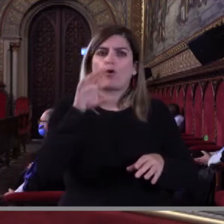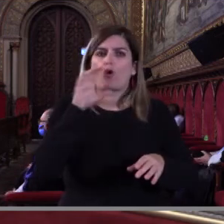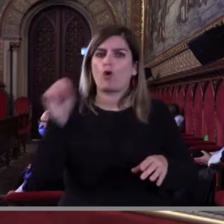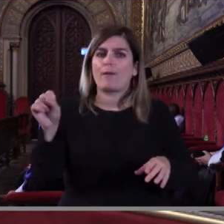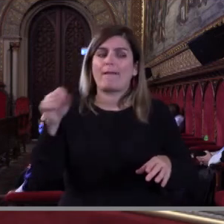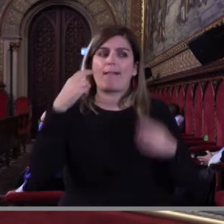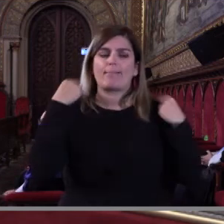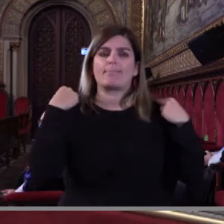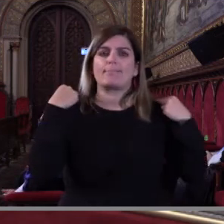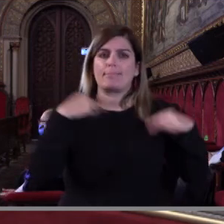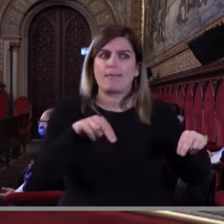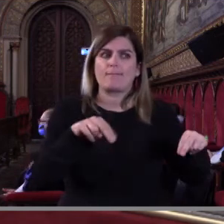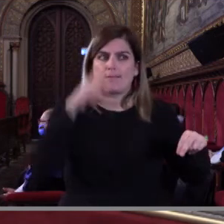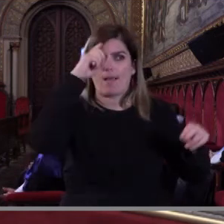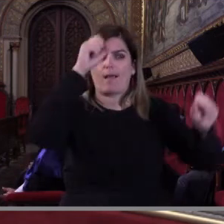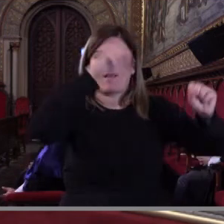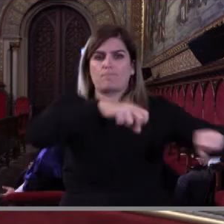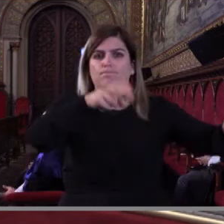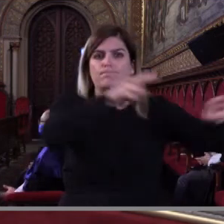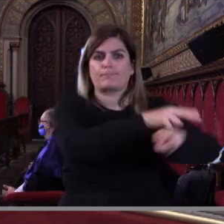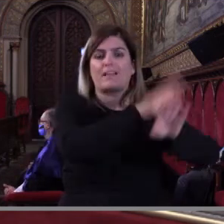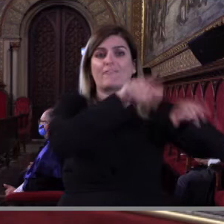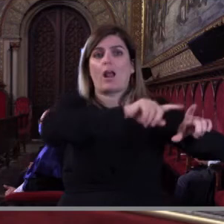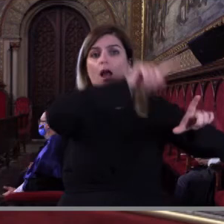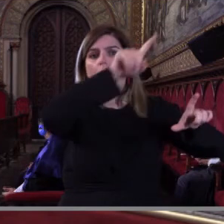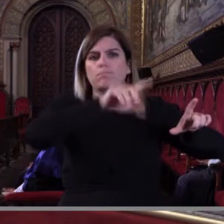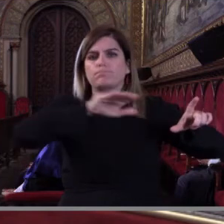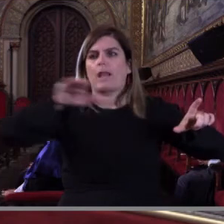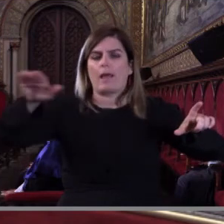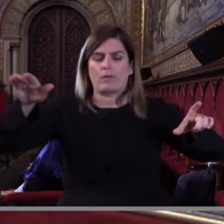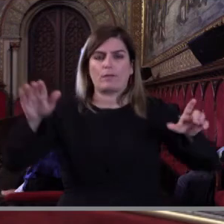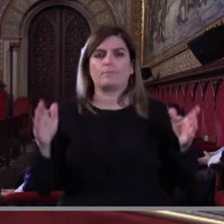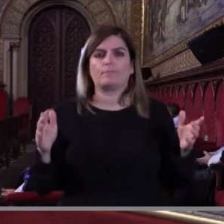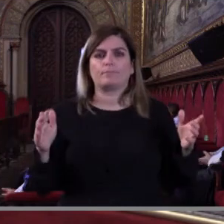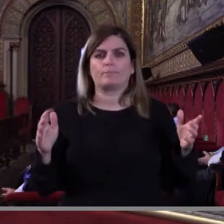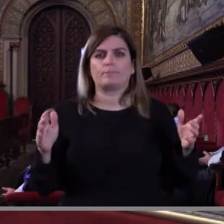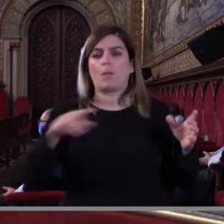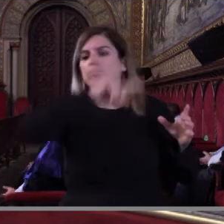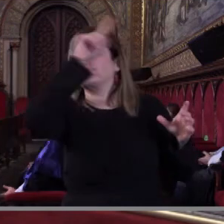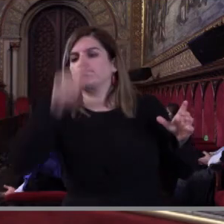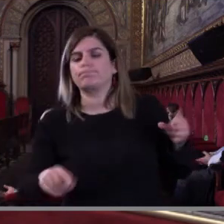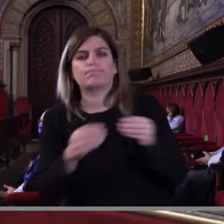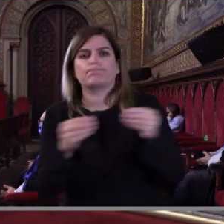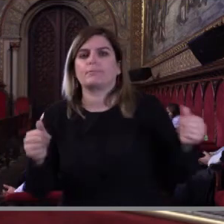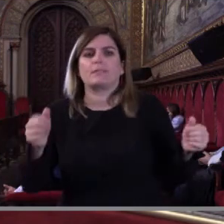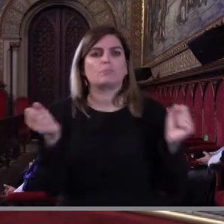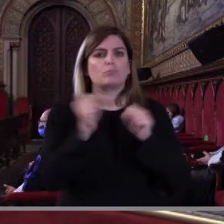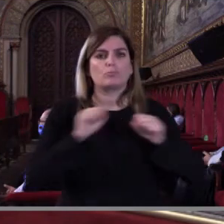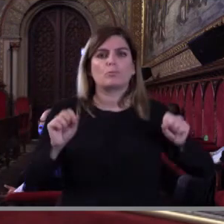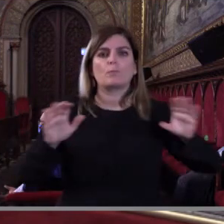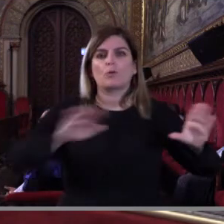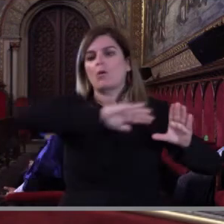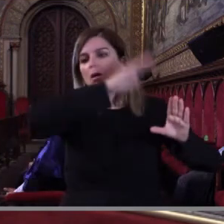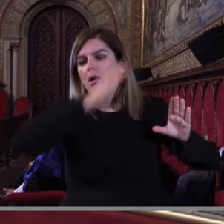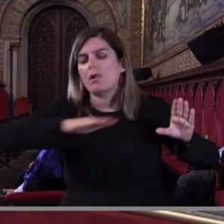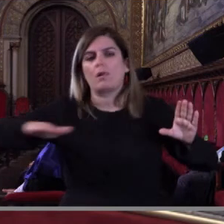semblants a Lleida i van servir per aplanar la corba. Malauradament no per eliminar la transmissió del virus, però sí per